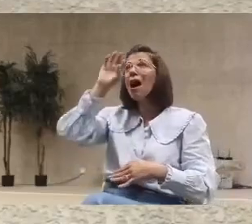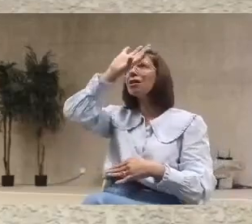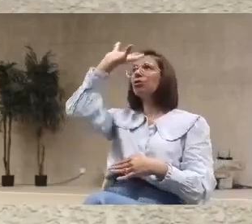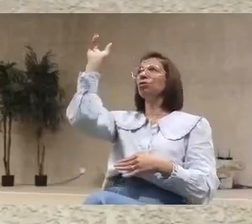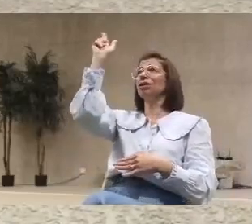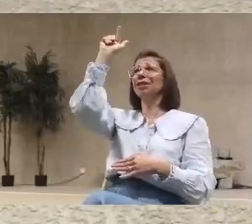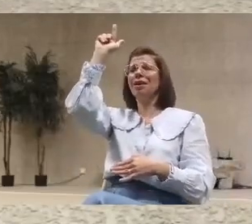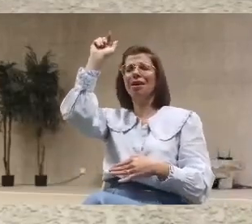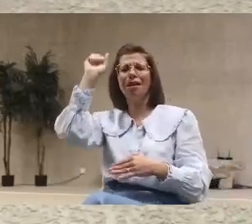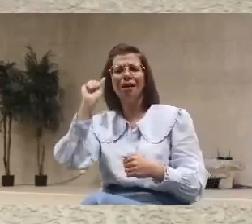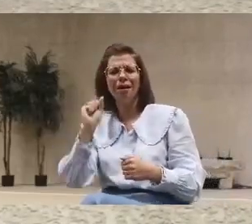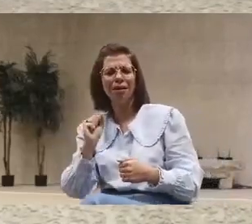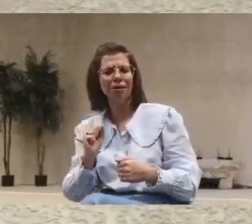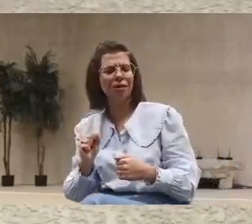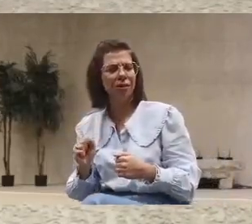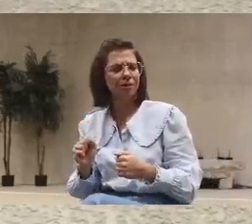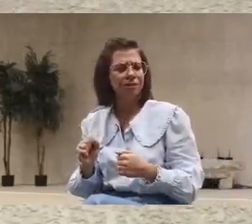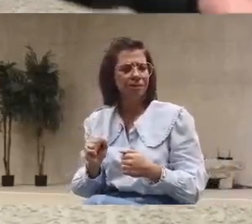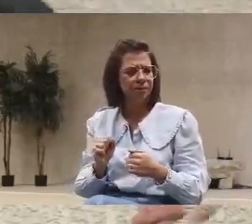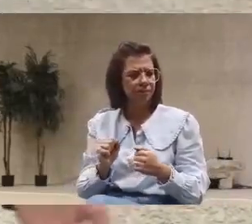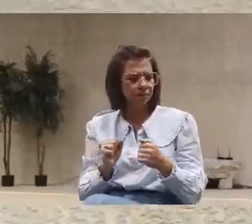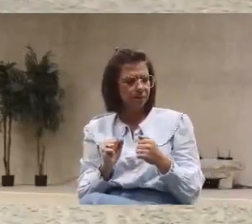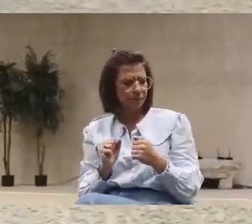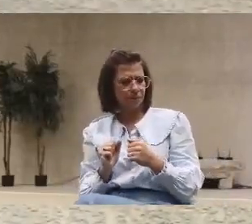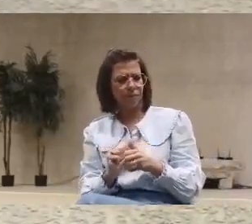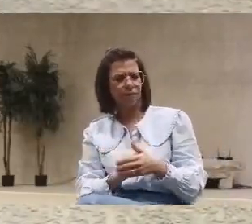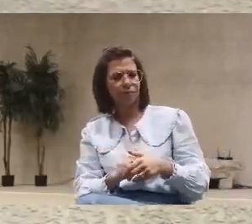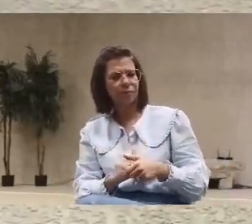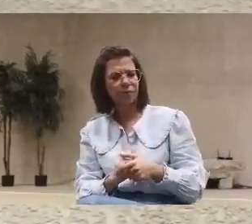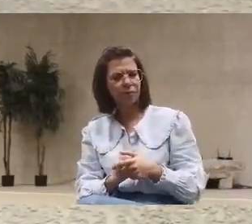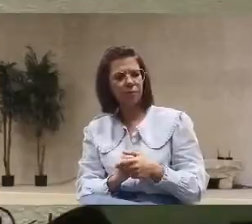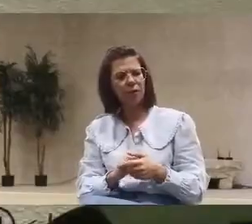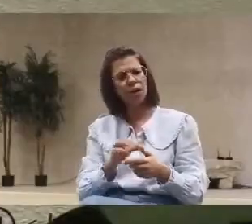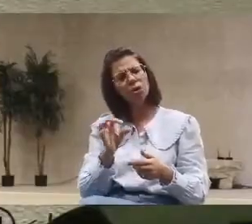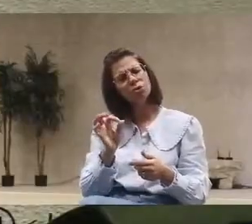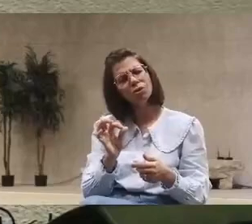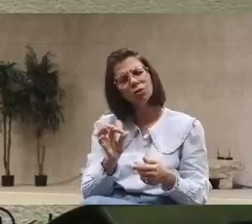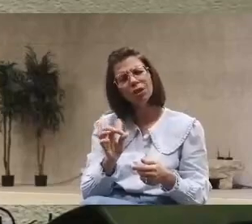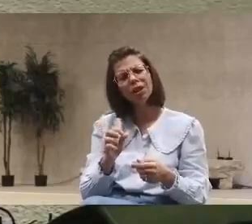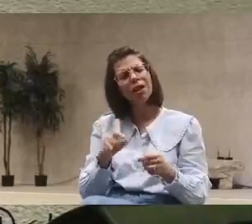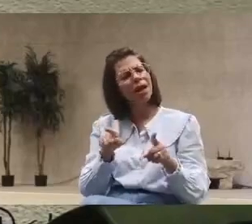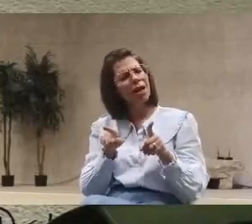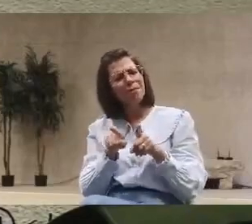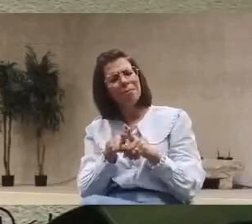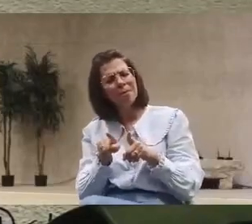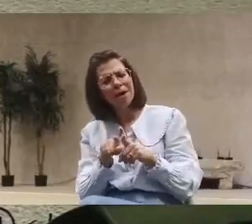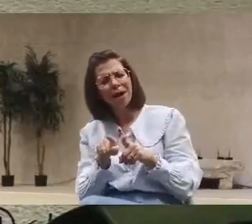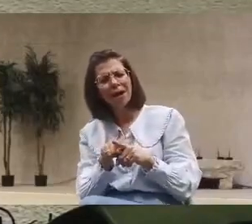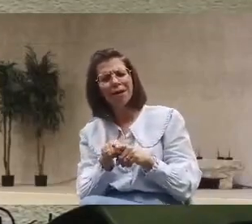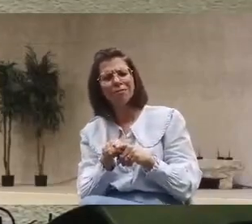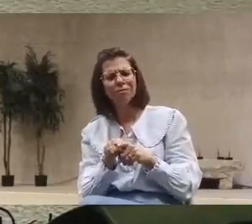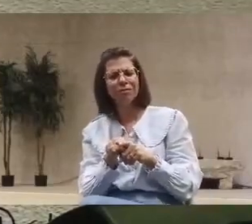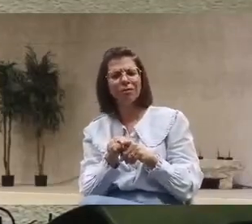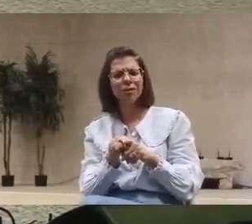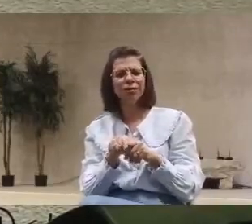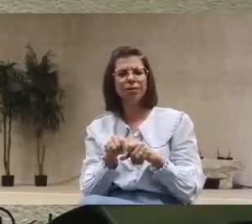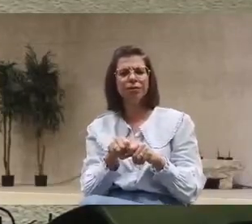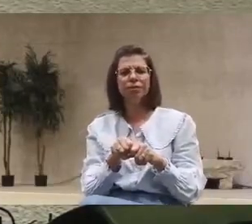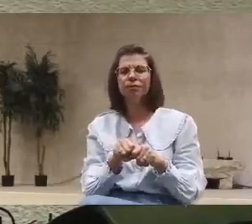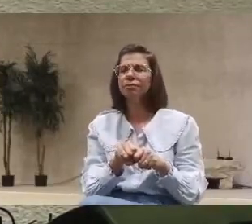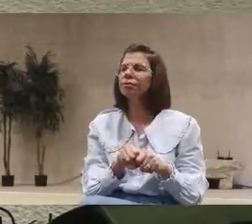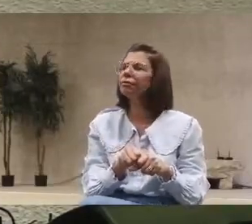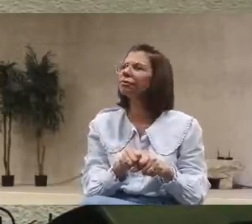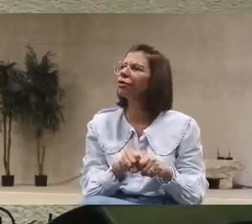personnes qui étaient dans le deuil, ayant perdu des êtres chers, non pas qu'ils ne les aimaient pas, mais qu'ils les aimaient tellement. Et pourtant,